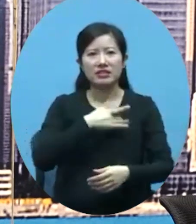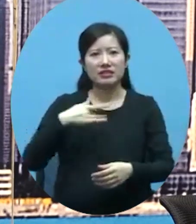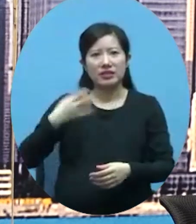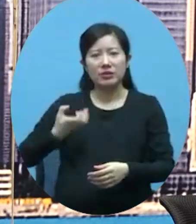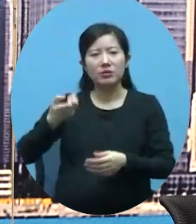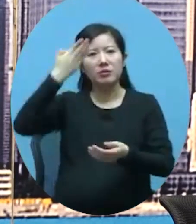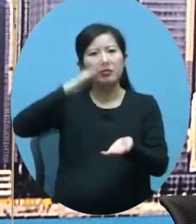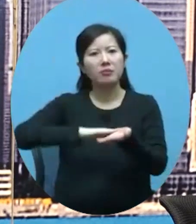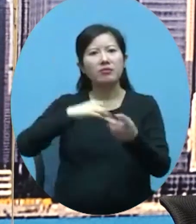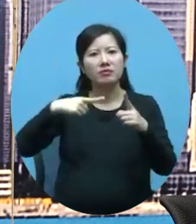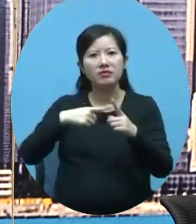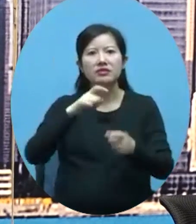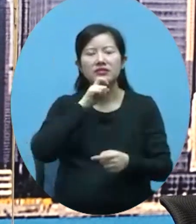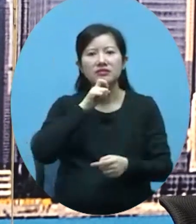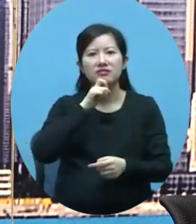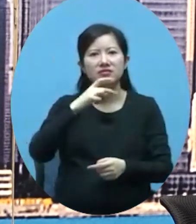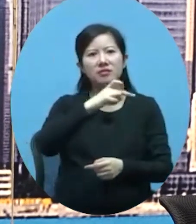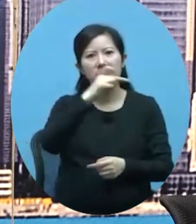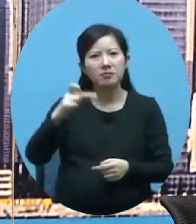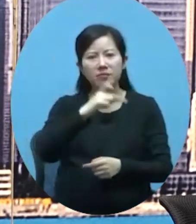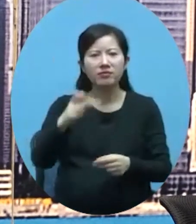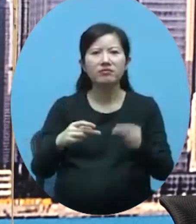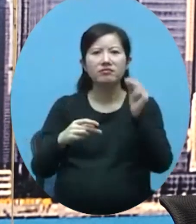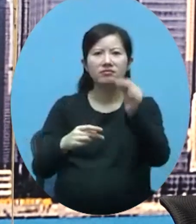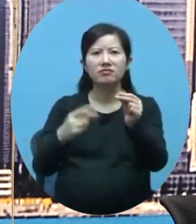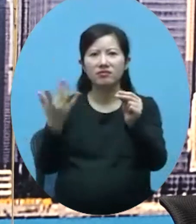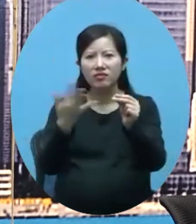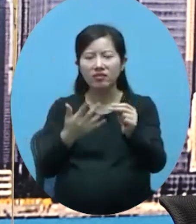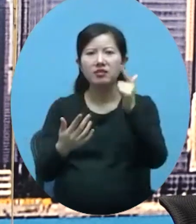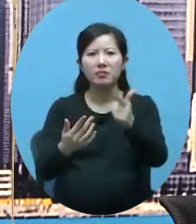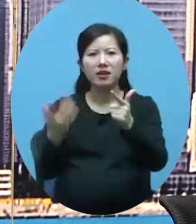每日平均都是做700至800个快速的测试